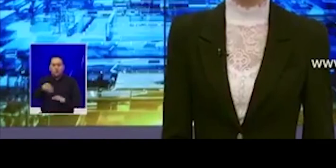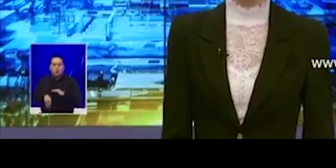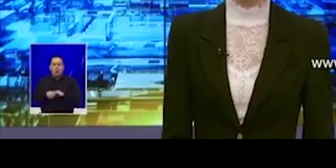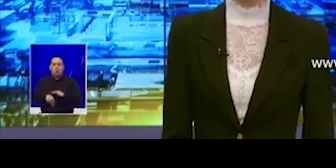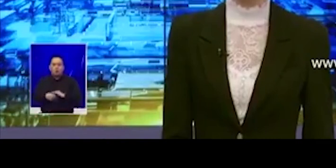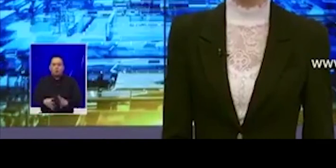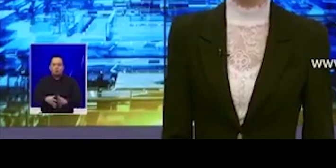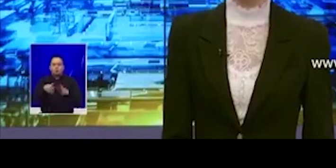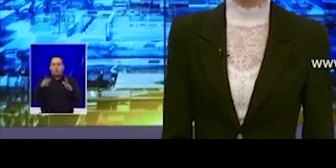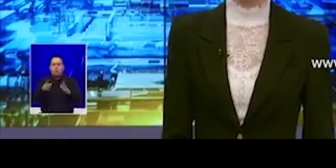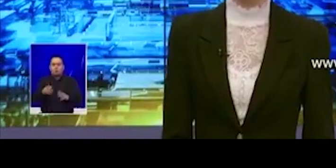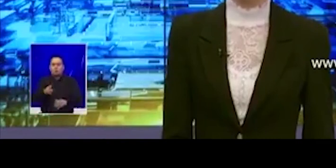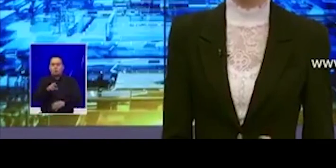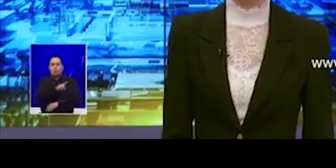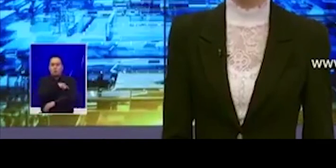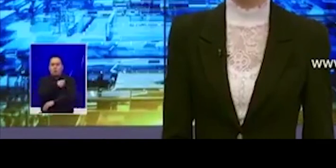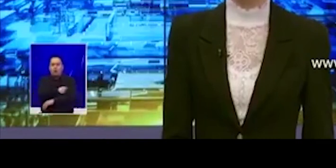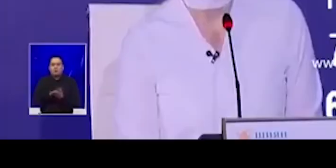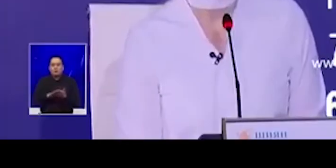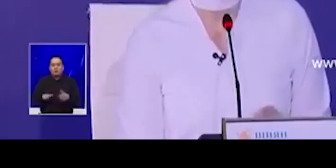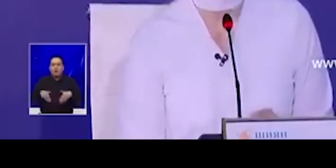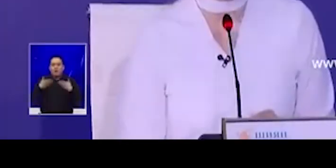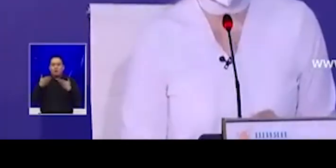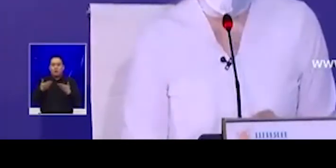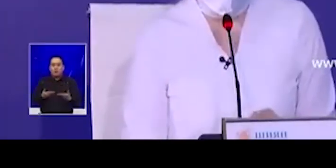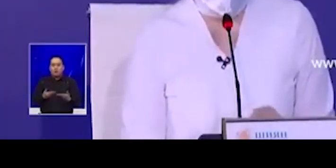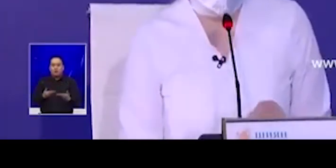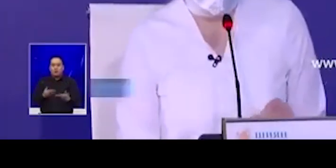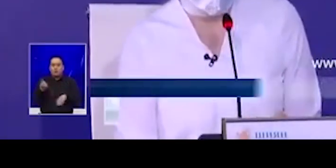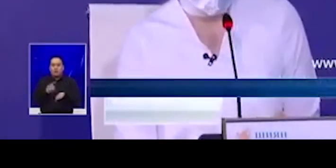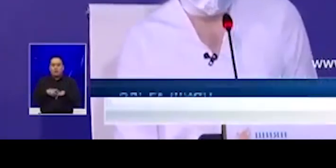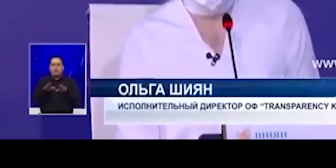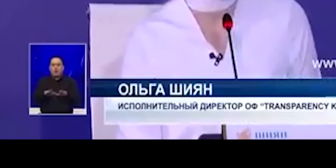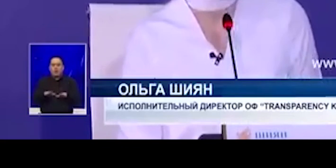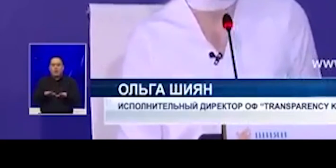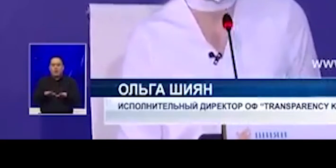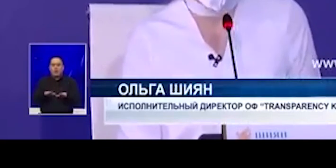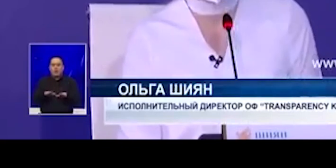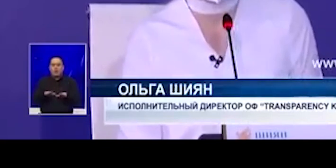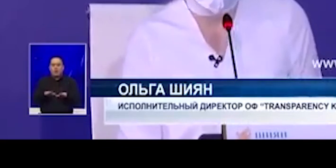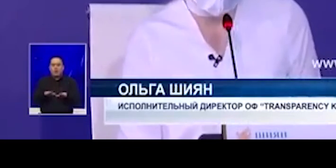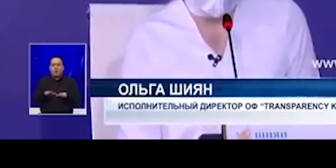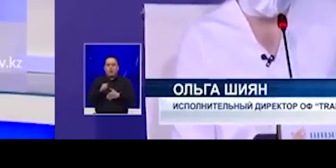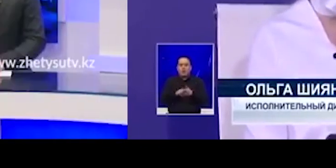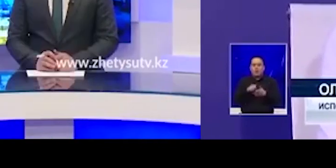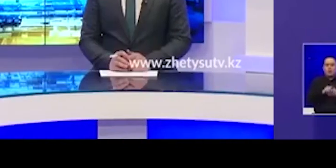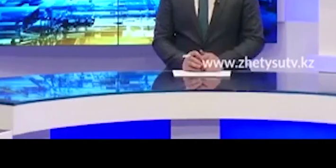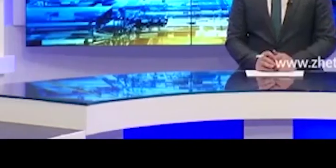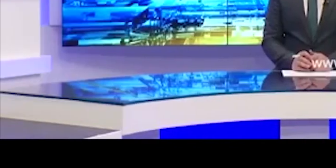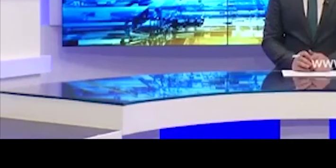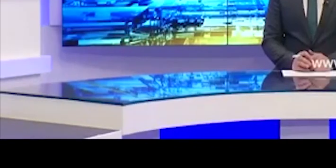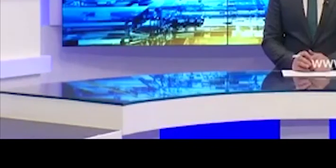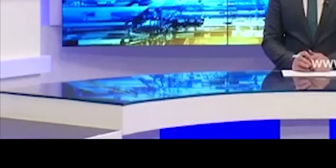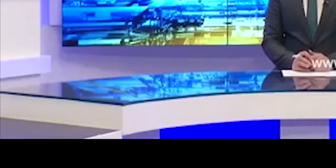коррупционных действий регистрируется в больницах, полиции. Первое место заняла такая причина, как волокита.